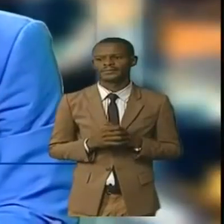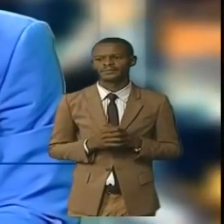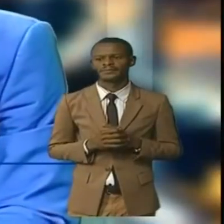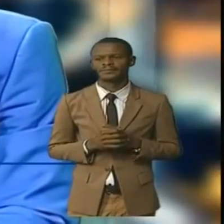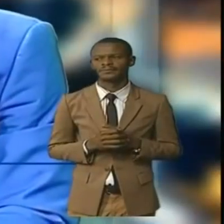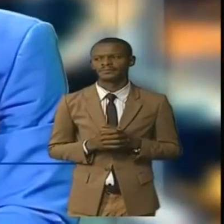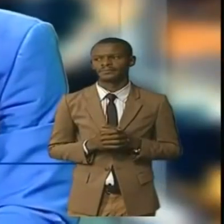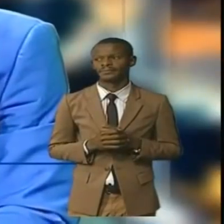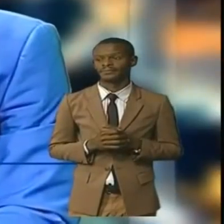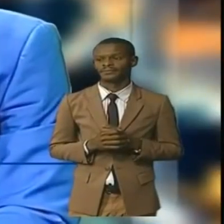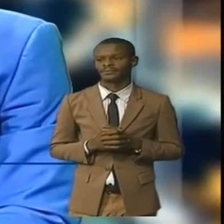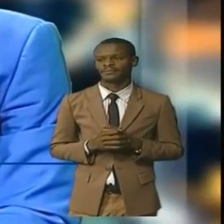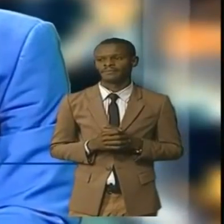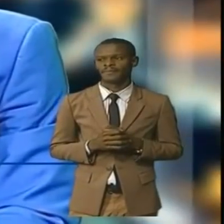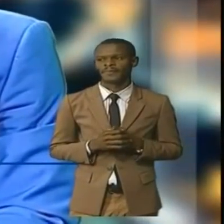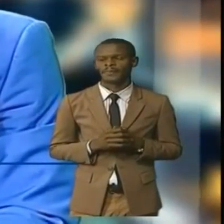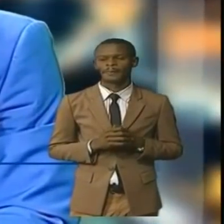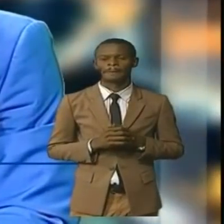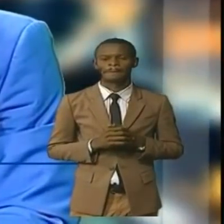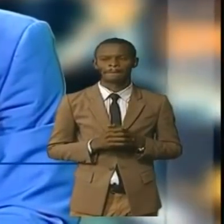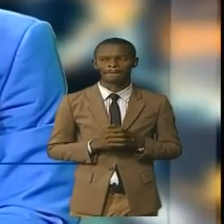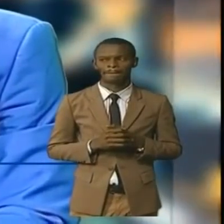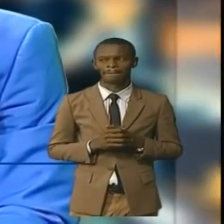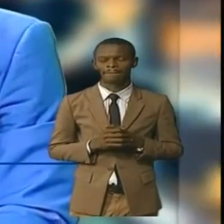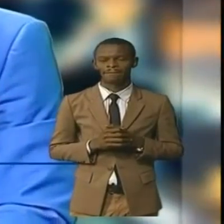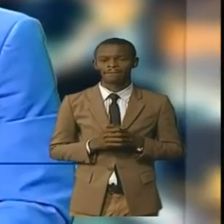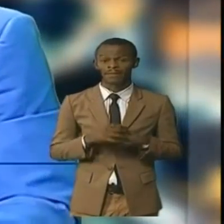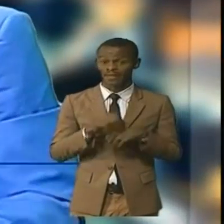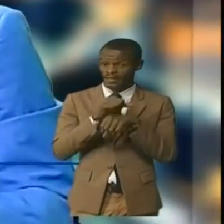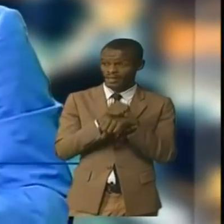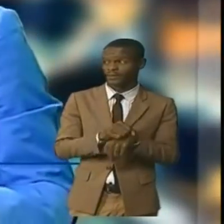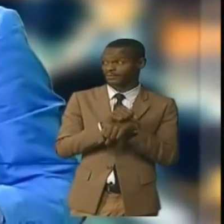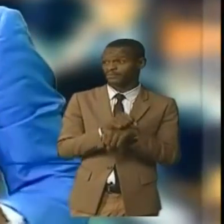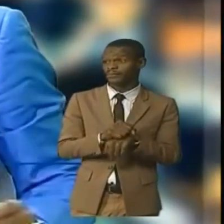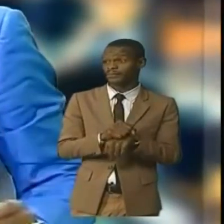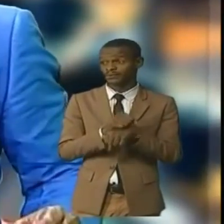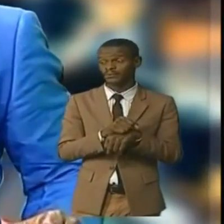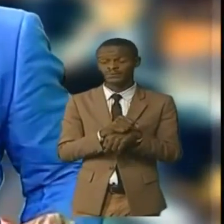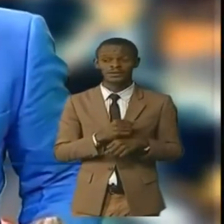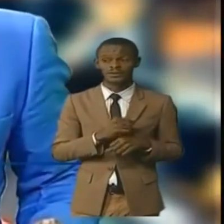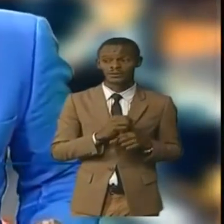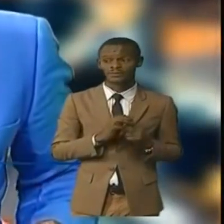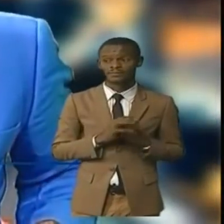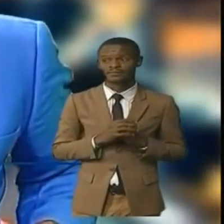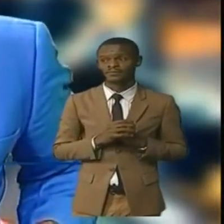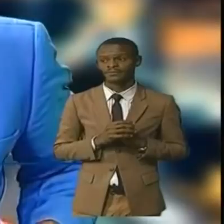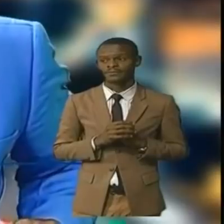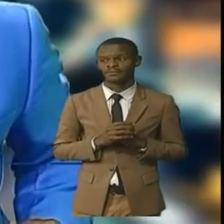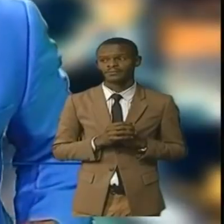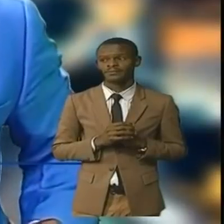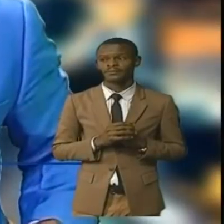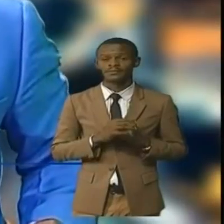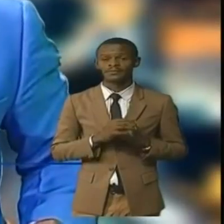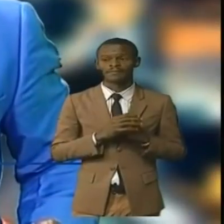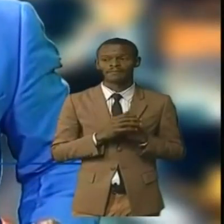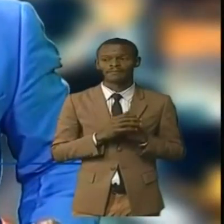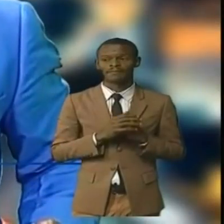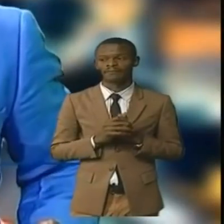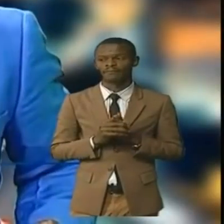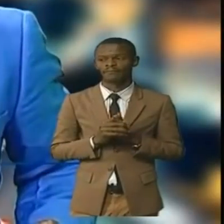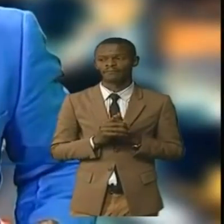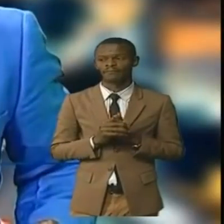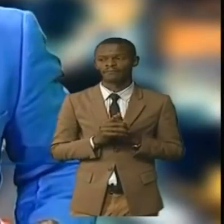les retransmissions en direct et autres couvertures médiatiques que tu faisais avec maestria, professionnalisme, abnégation